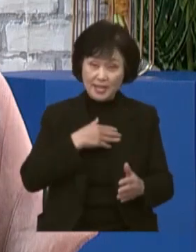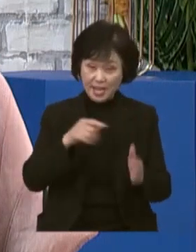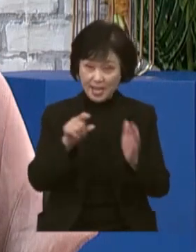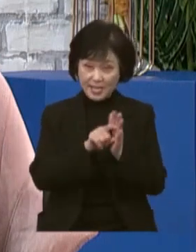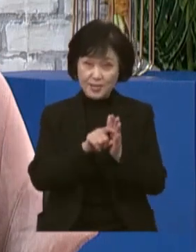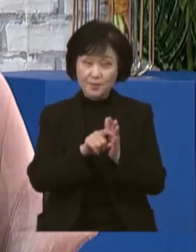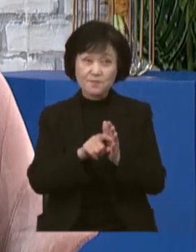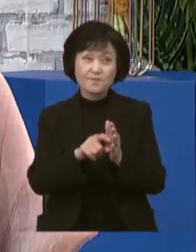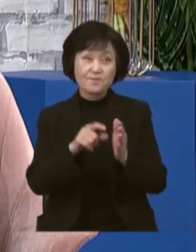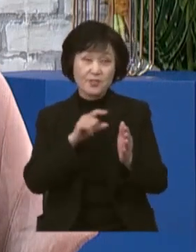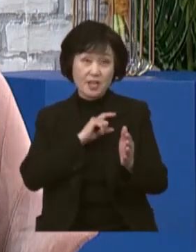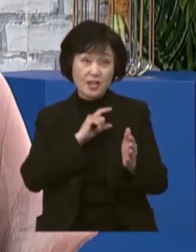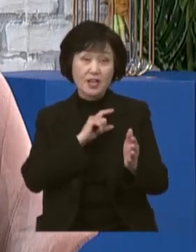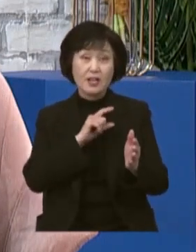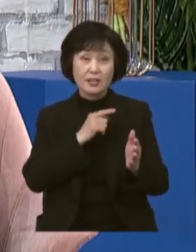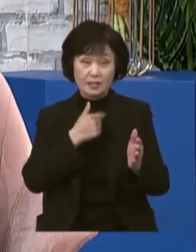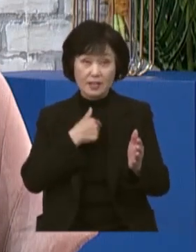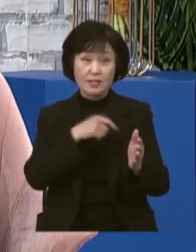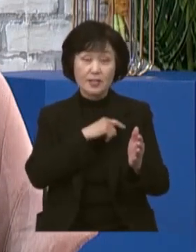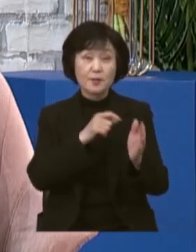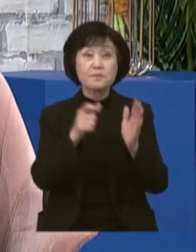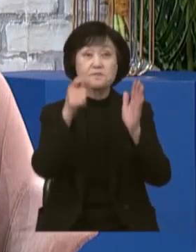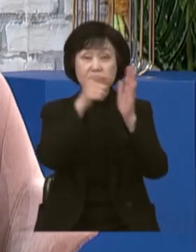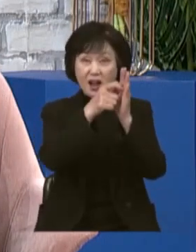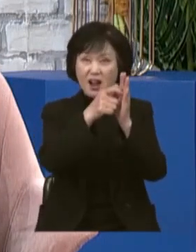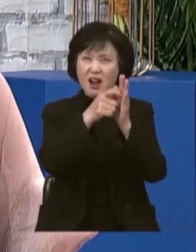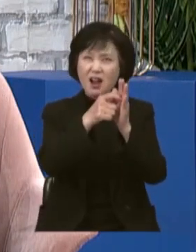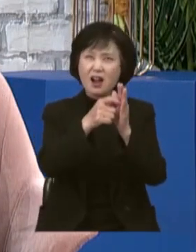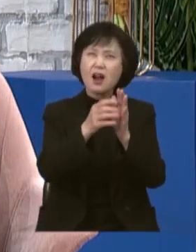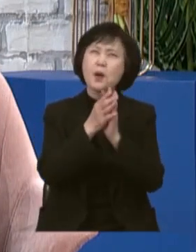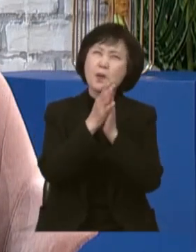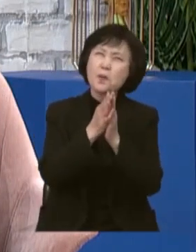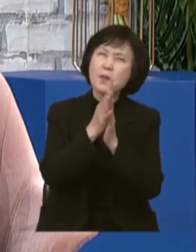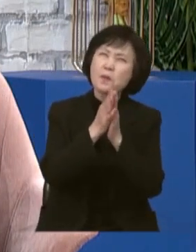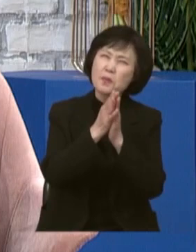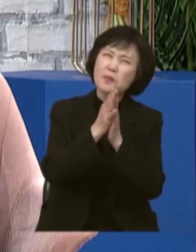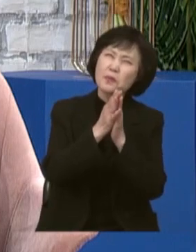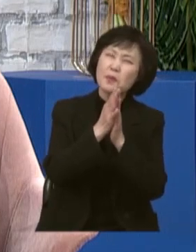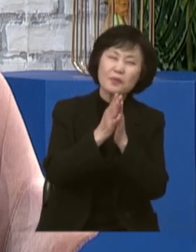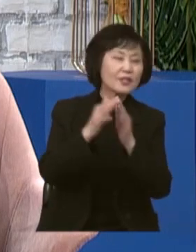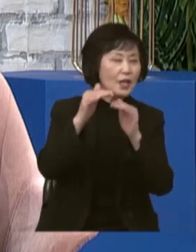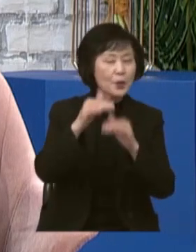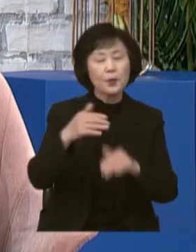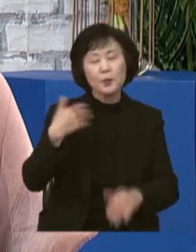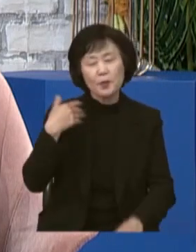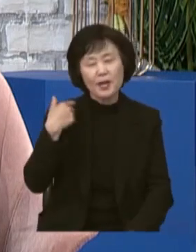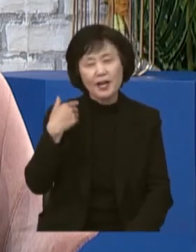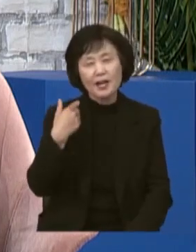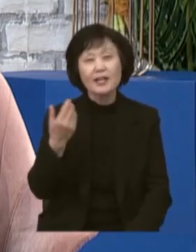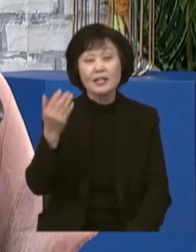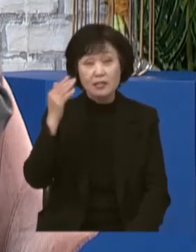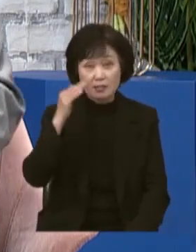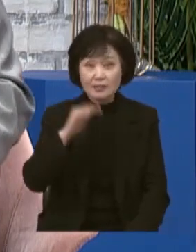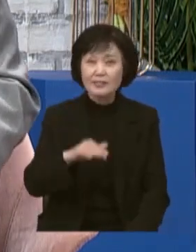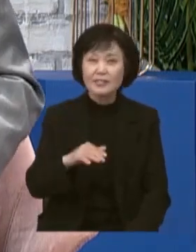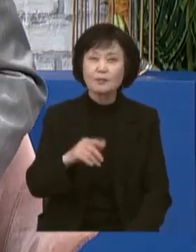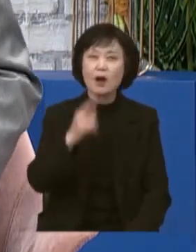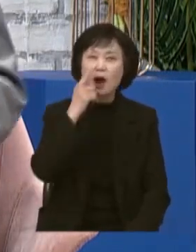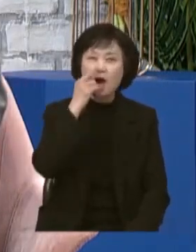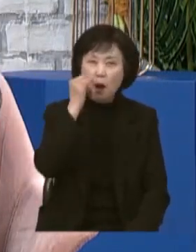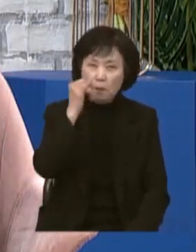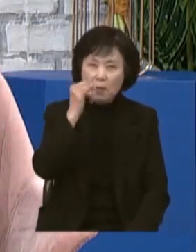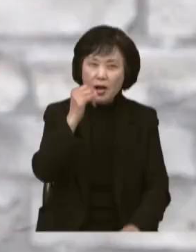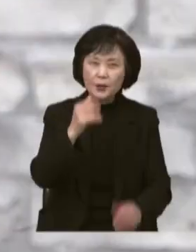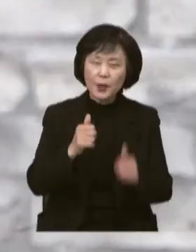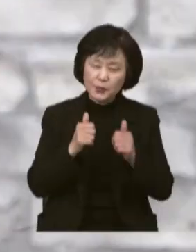다 하는 거죠, 그죠? 그럼요. 점쟁이가. 아, 그럼. 어. 아니 근데 그렇게 빌고 아침에 무슨 색깔 입지 마, 어디 가지 마 하셨던 분이